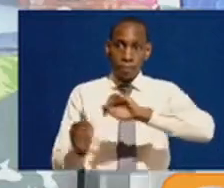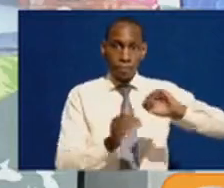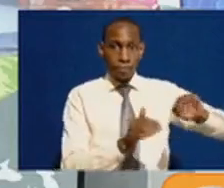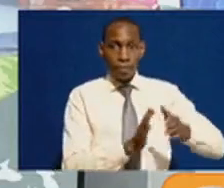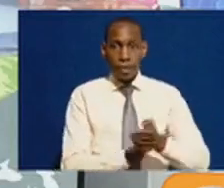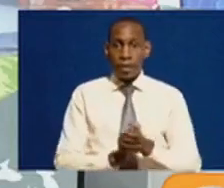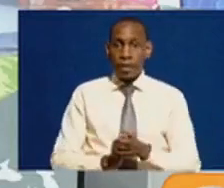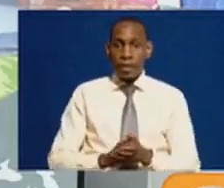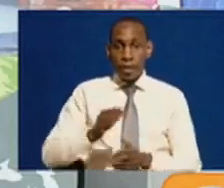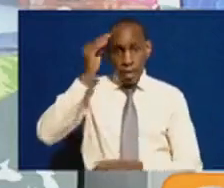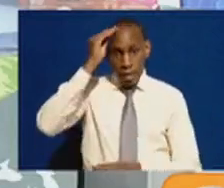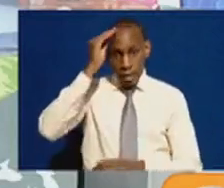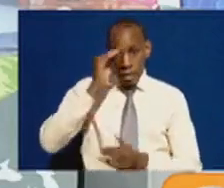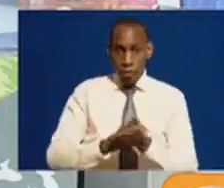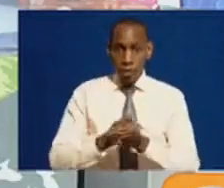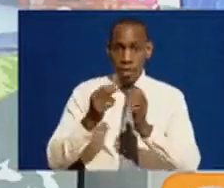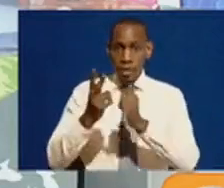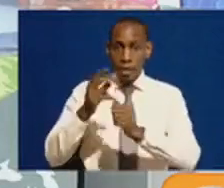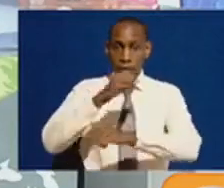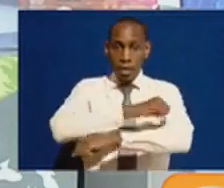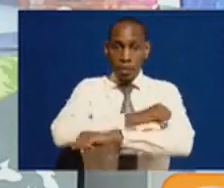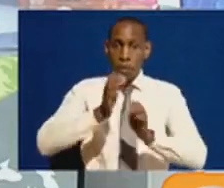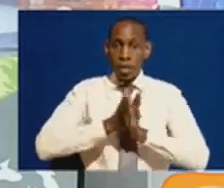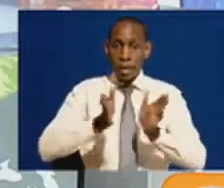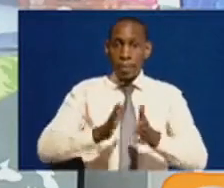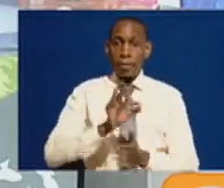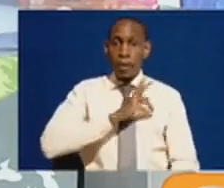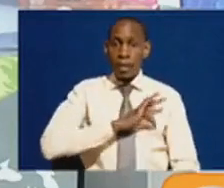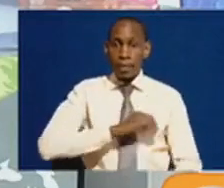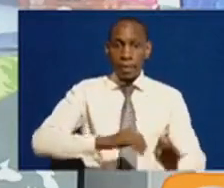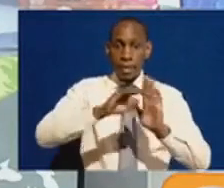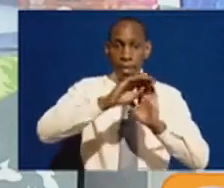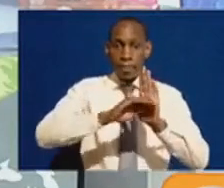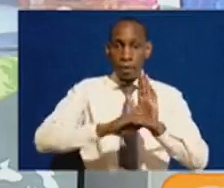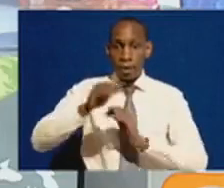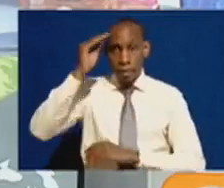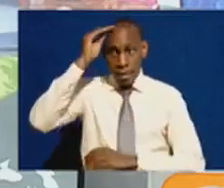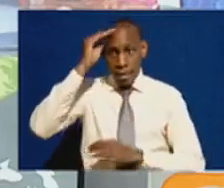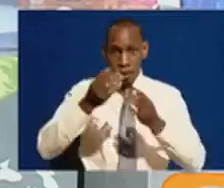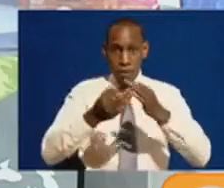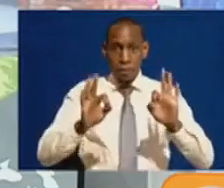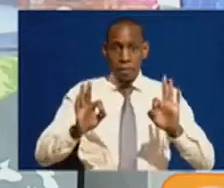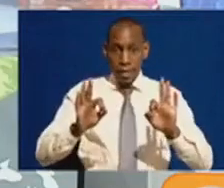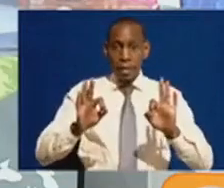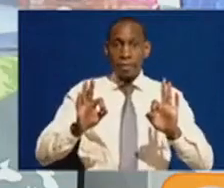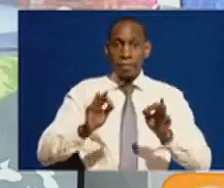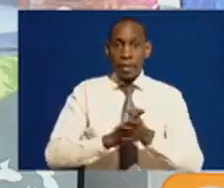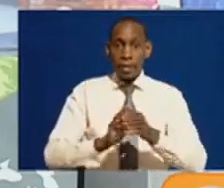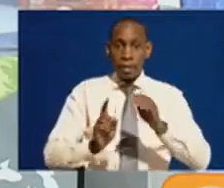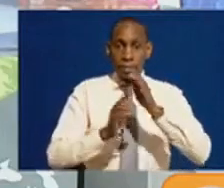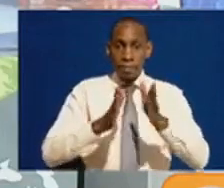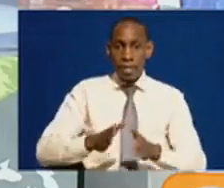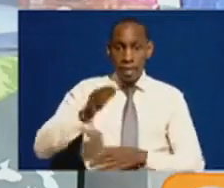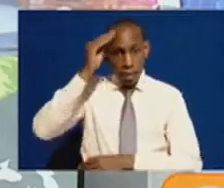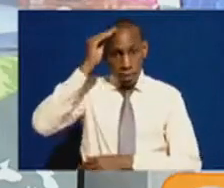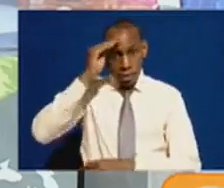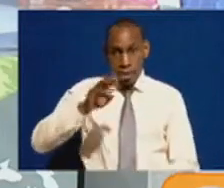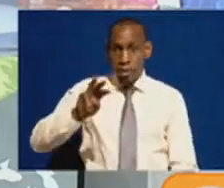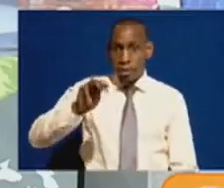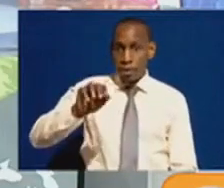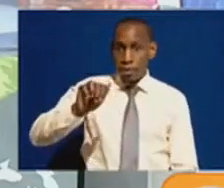Elimu ya sekondari msingi katika shule za umma sasa itanufaika na mpango wa elimu ya bure ya msingi. Waziri wa Elimu Ezekiel